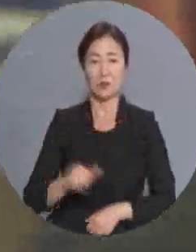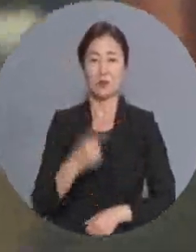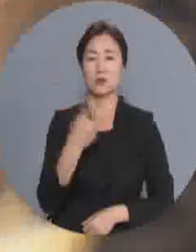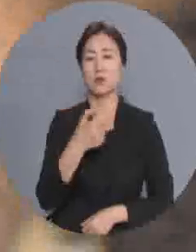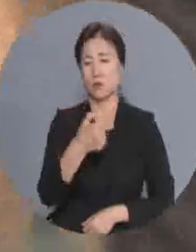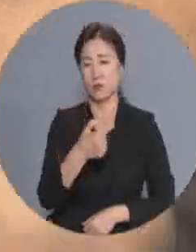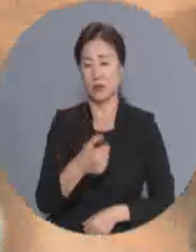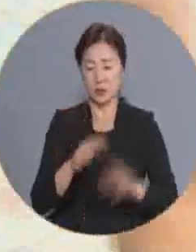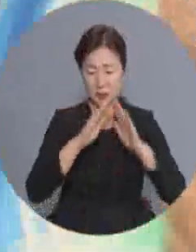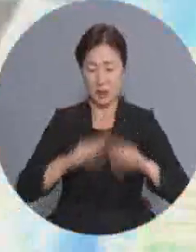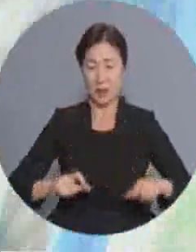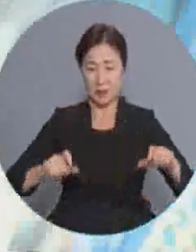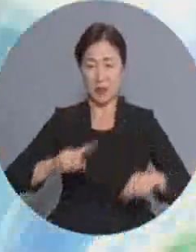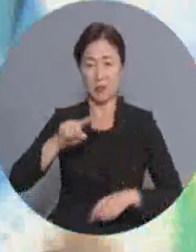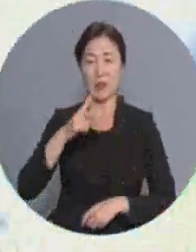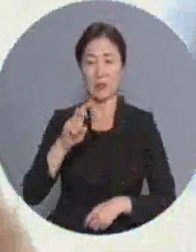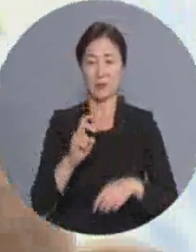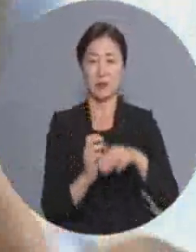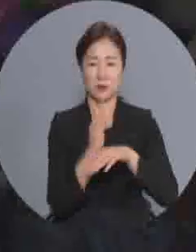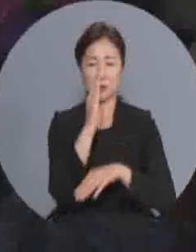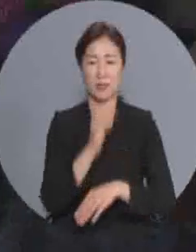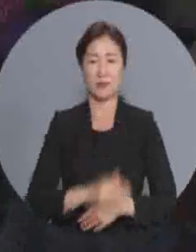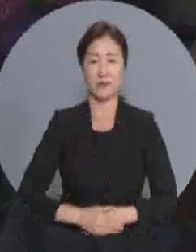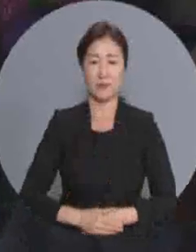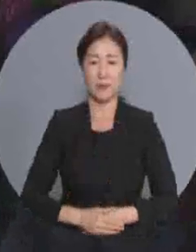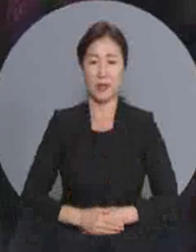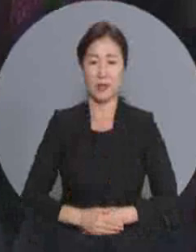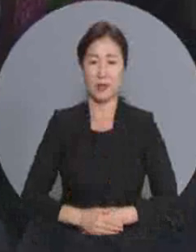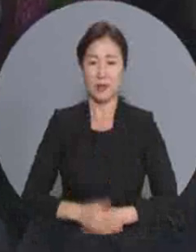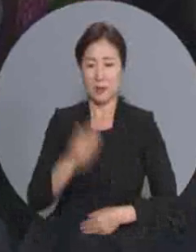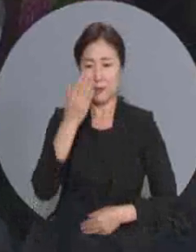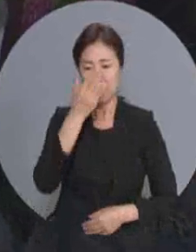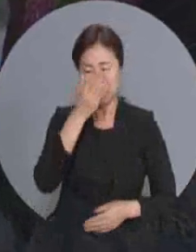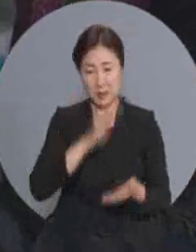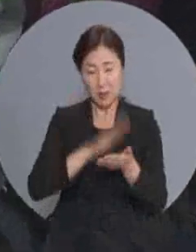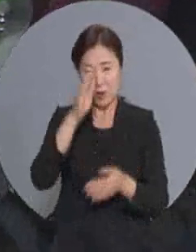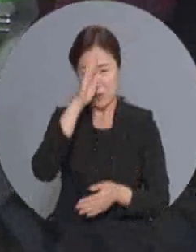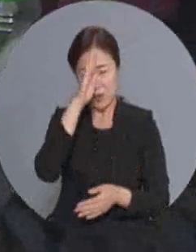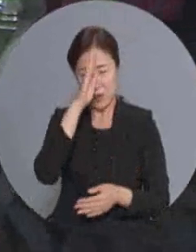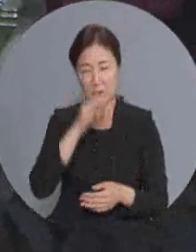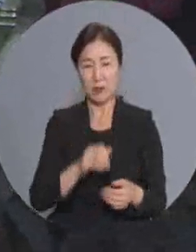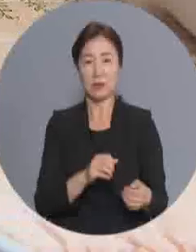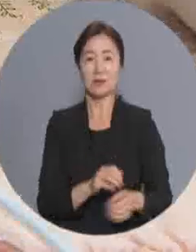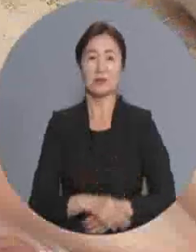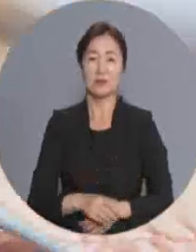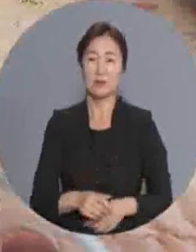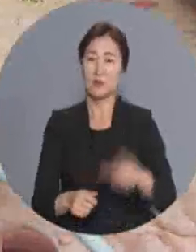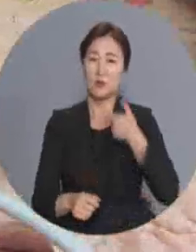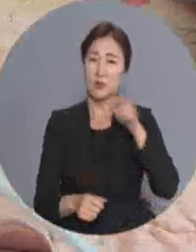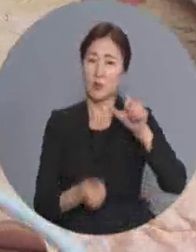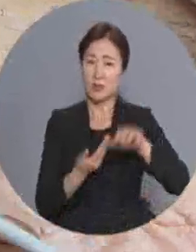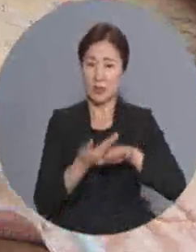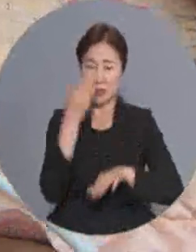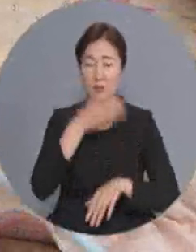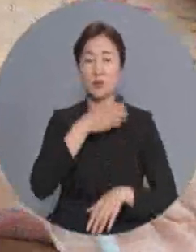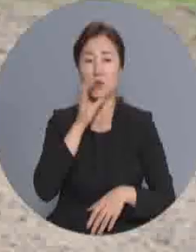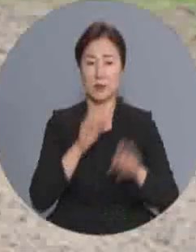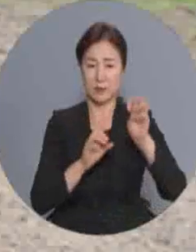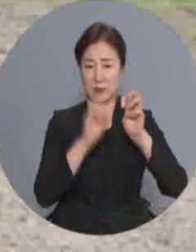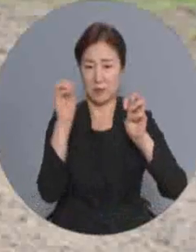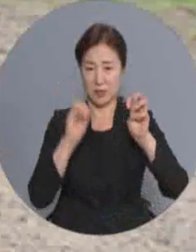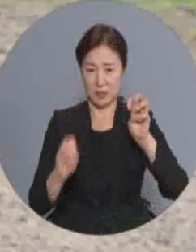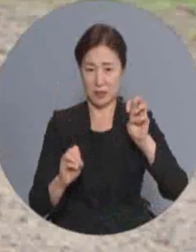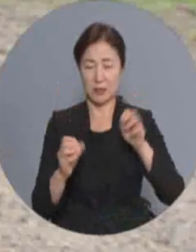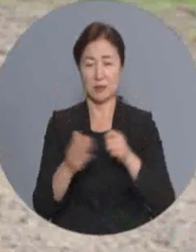전남은 120여명이 넘습니다 전체 온열질환자 중 65세 이상 인구가 30% 달하고 있어